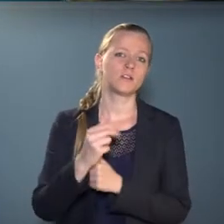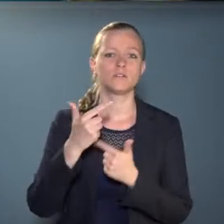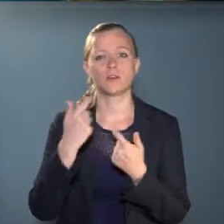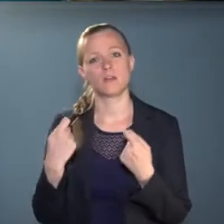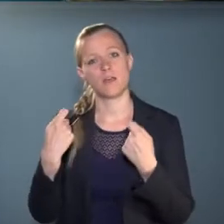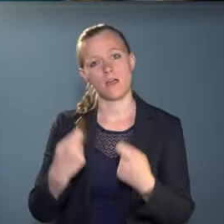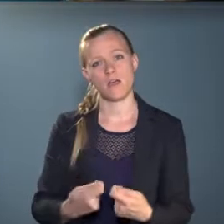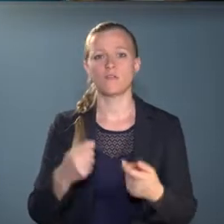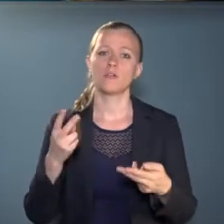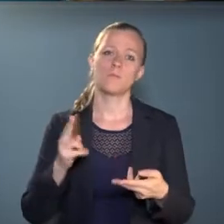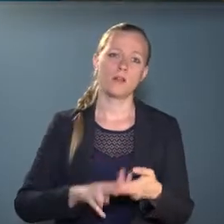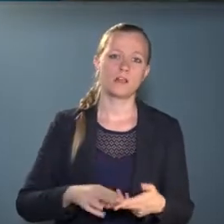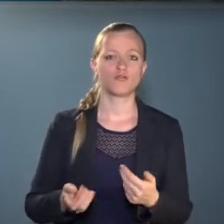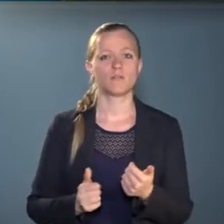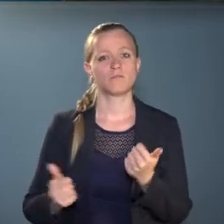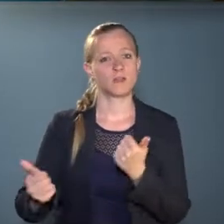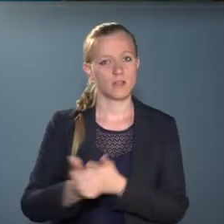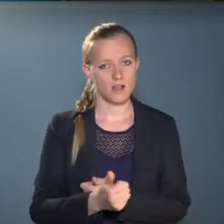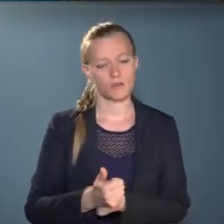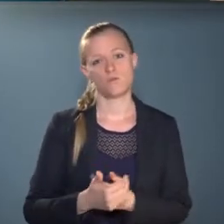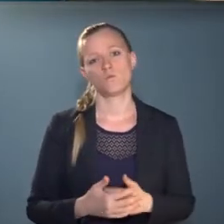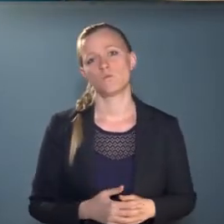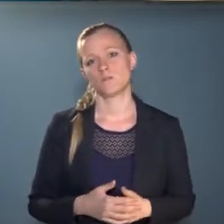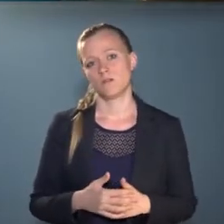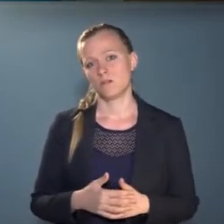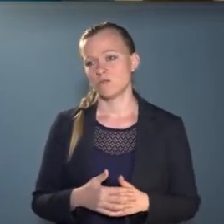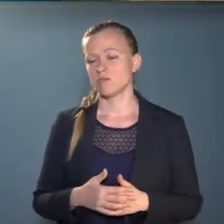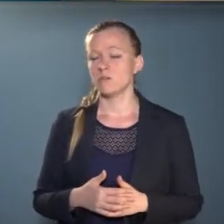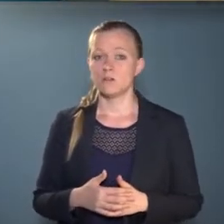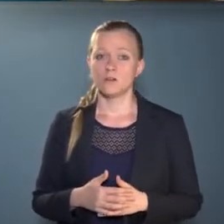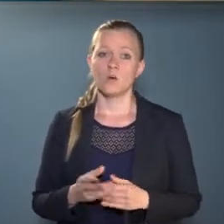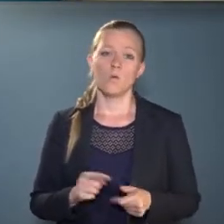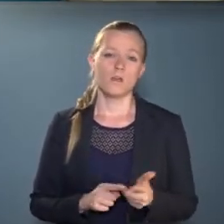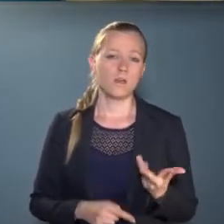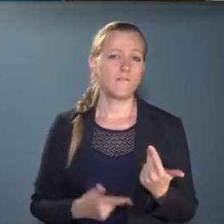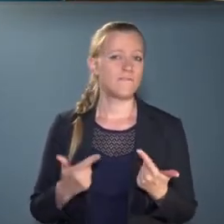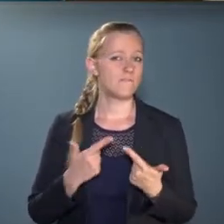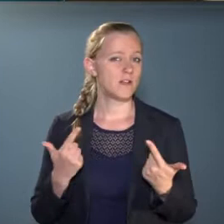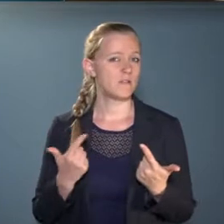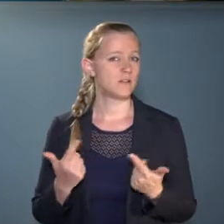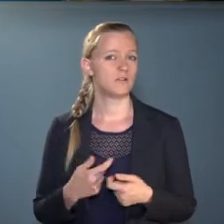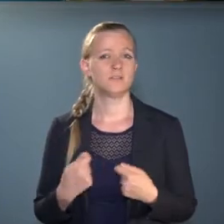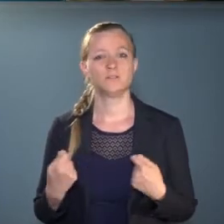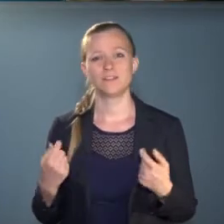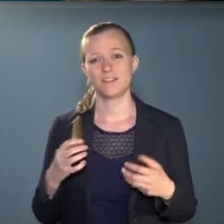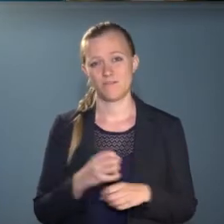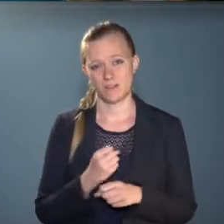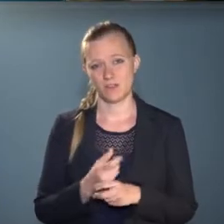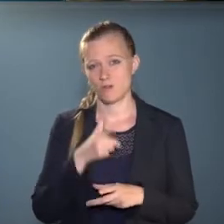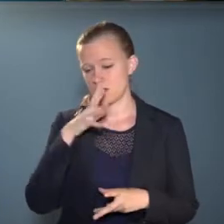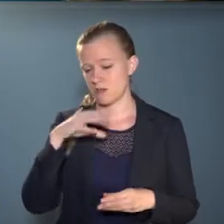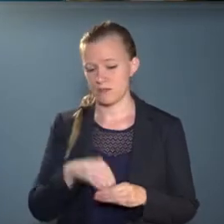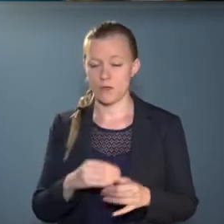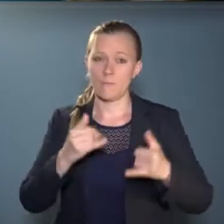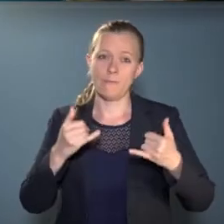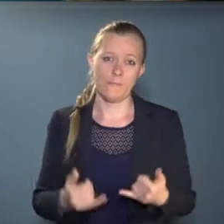tanácsokra, baleset megelőzési tanácsokra, és egyéb olyan felvilágosító tevékenységre is sor kerül, amit ma